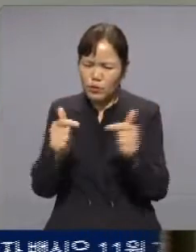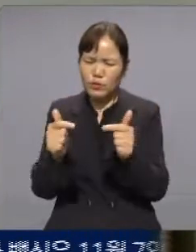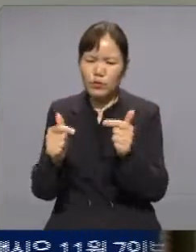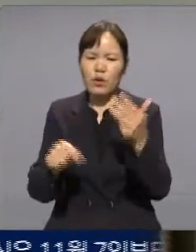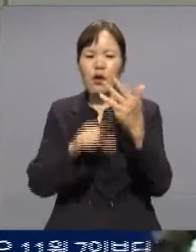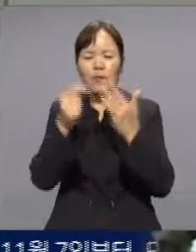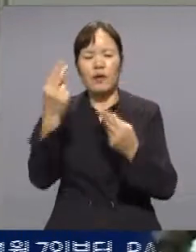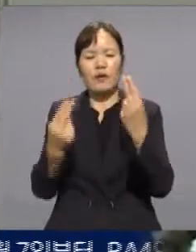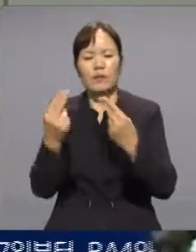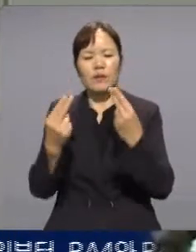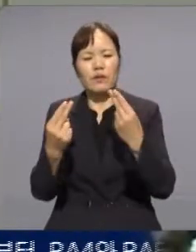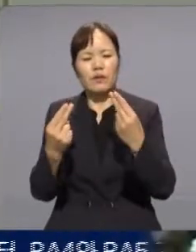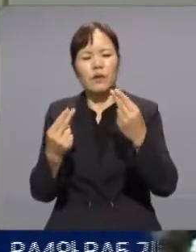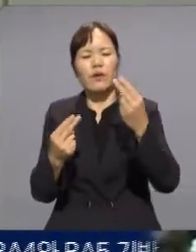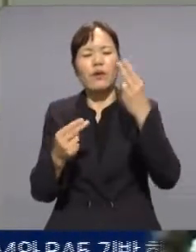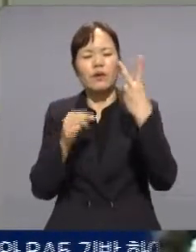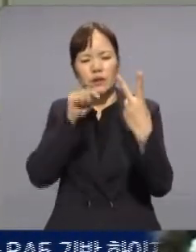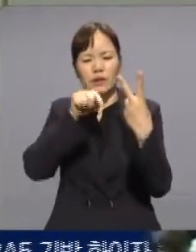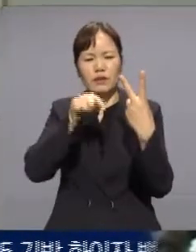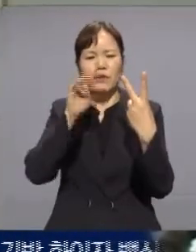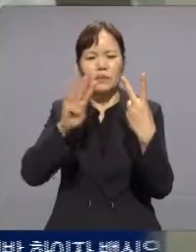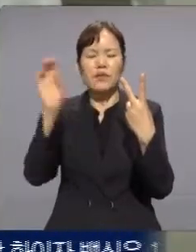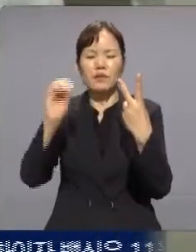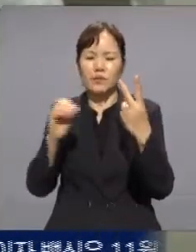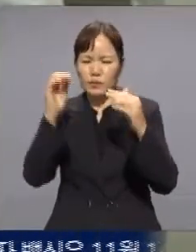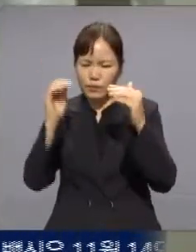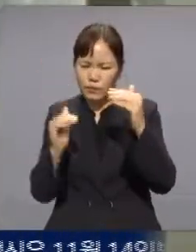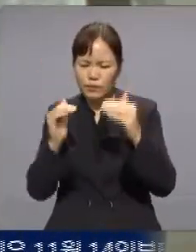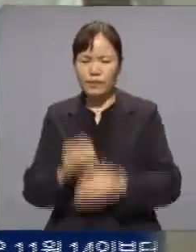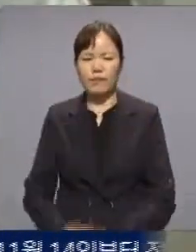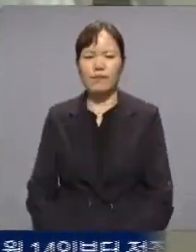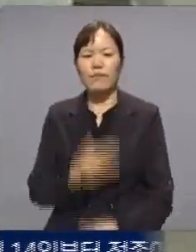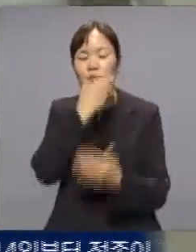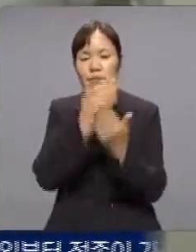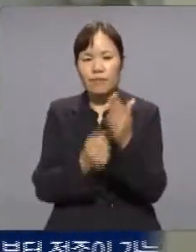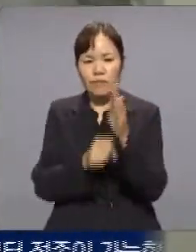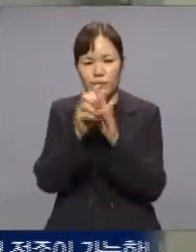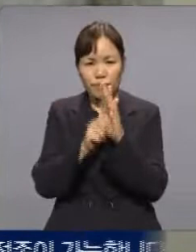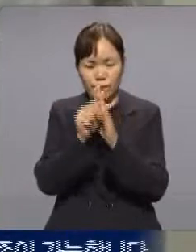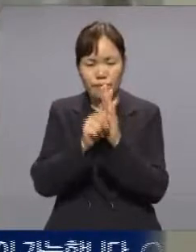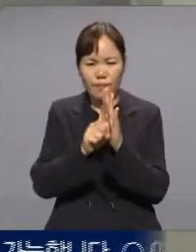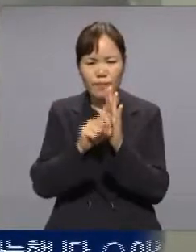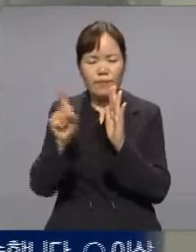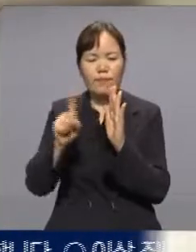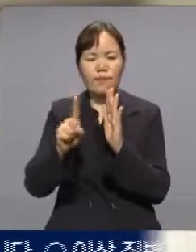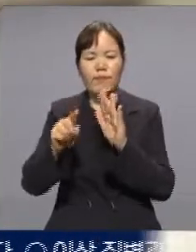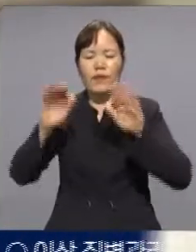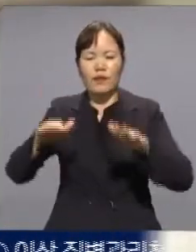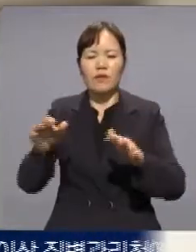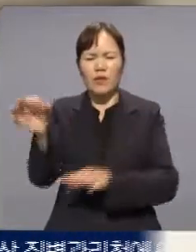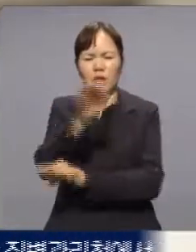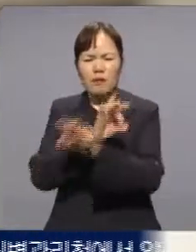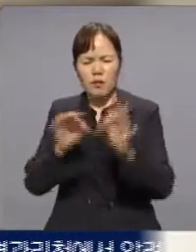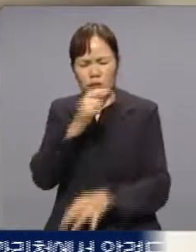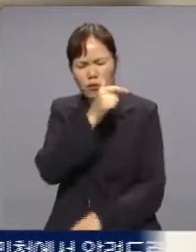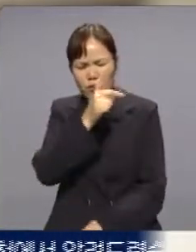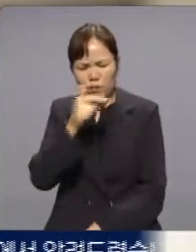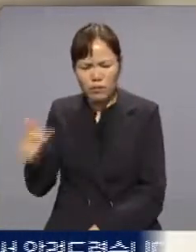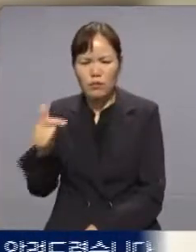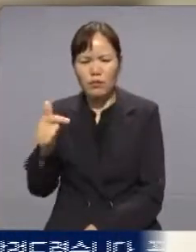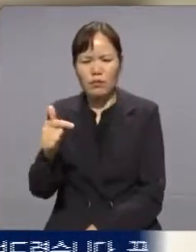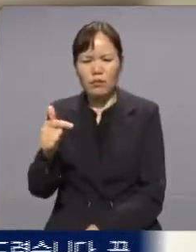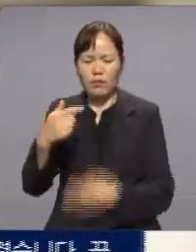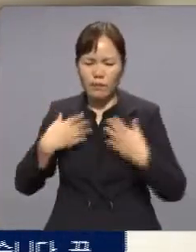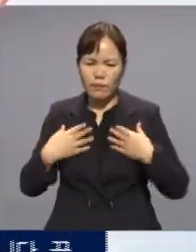대비 2.4% 뒷걸음질 쳤습니다. 주요 지표에서 드러나듯 현재 경기는 매우 약화된